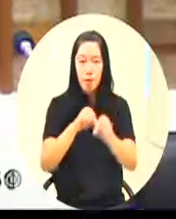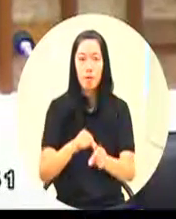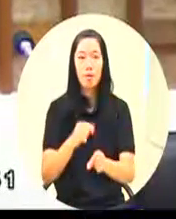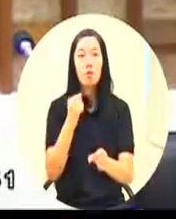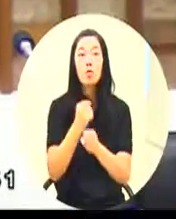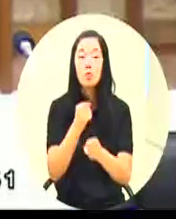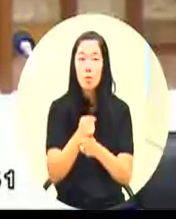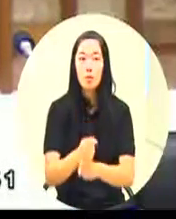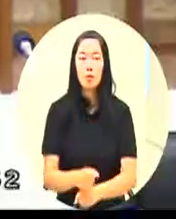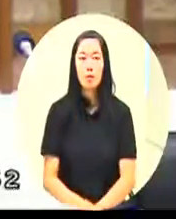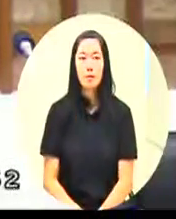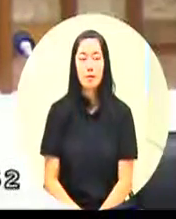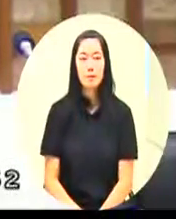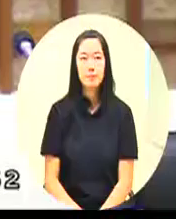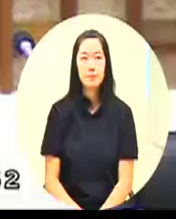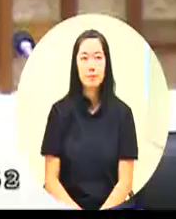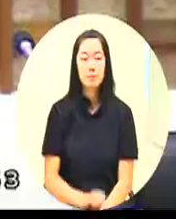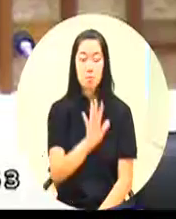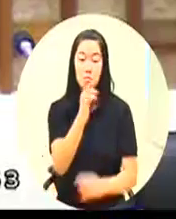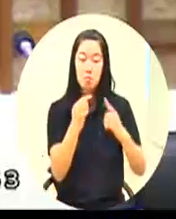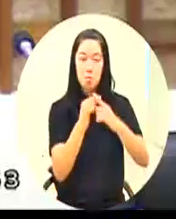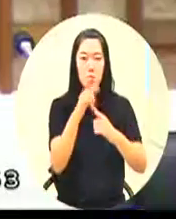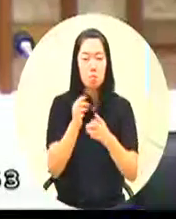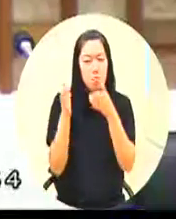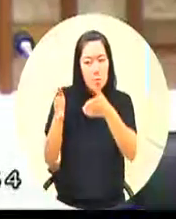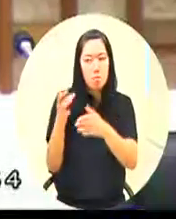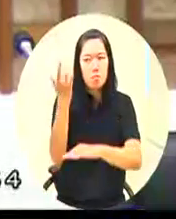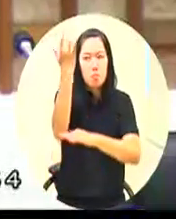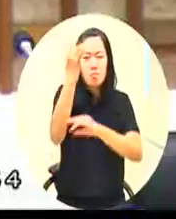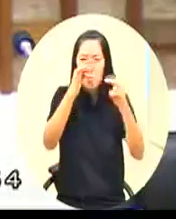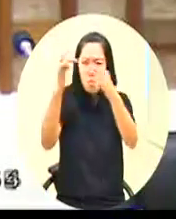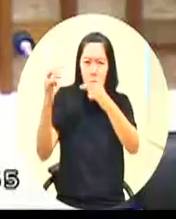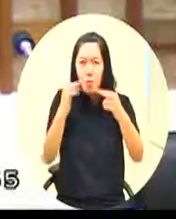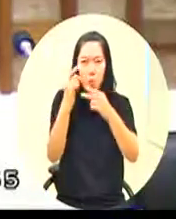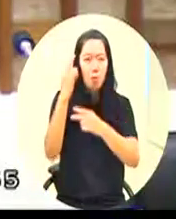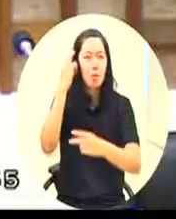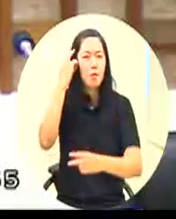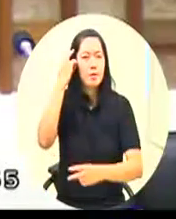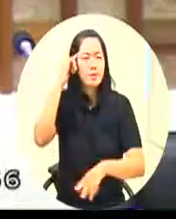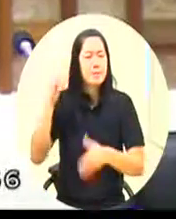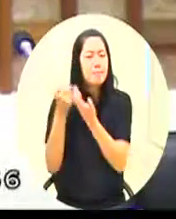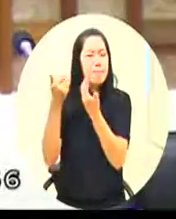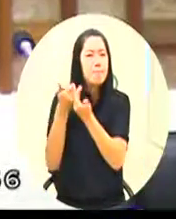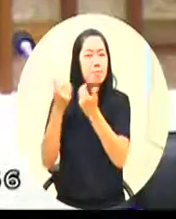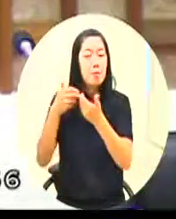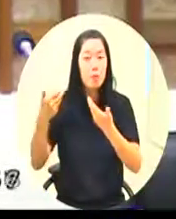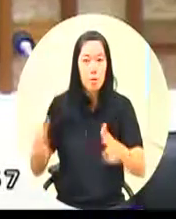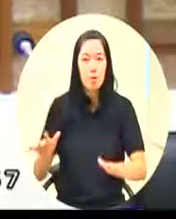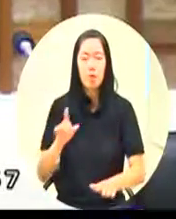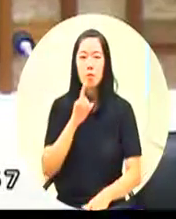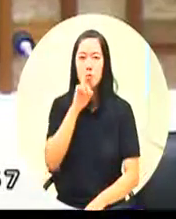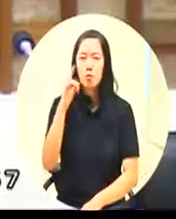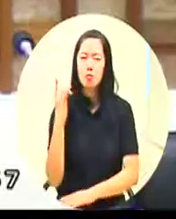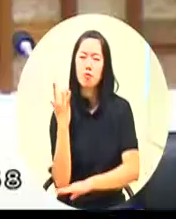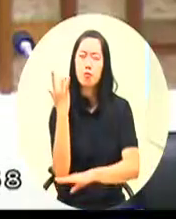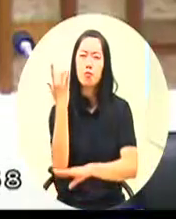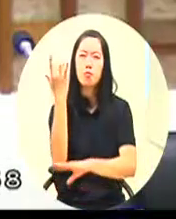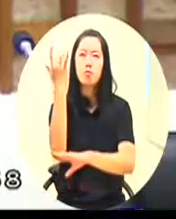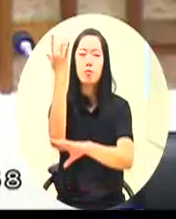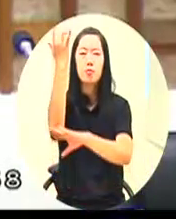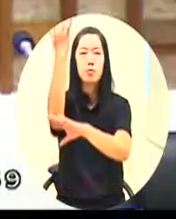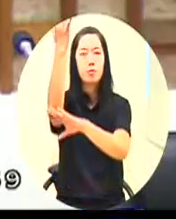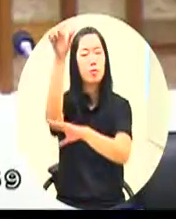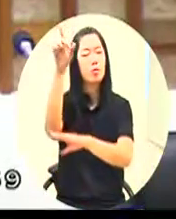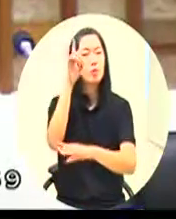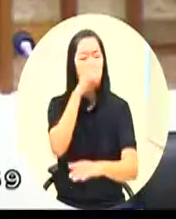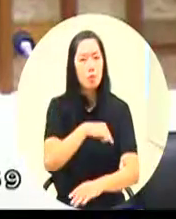做。有些人对于整个修树他意见很大，这个无限上纲一直长高也不对啊，也